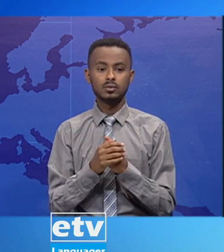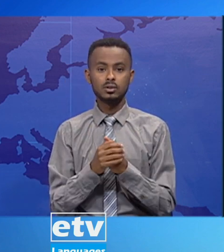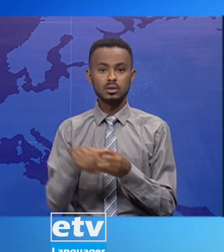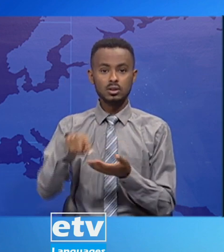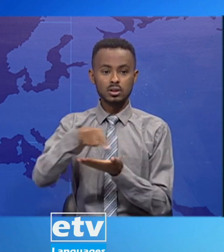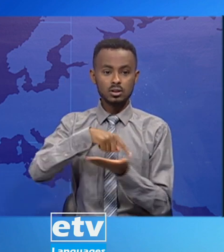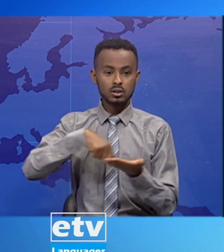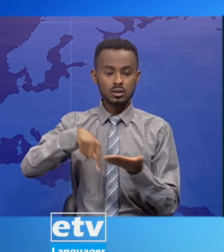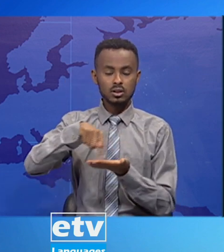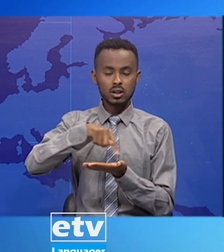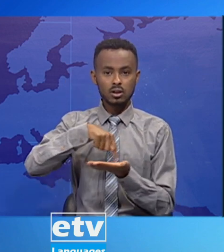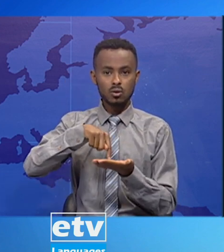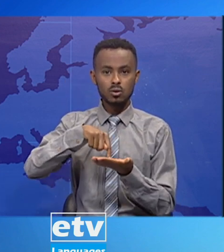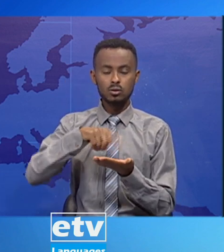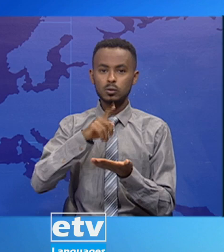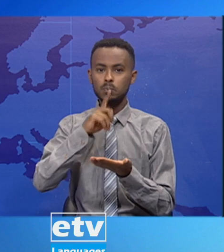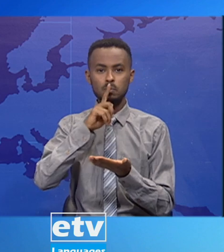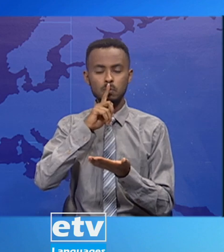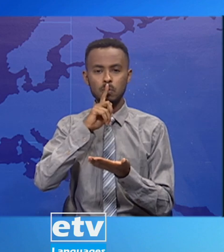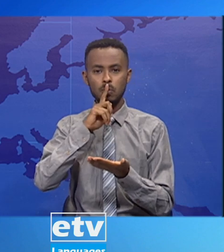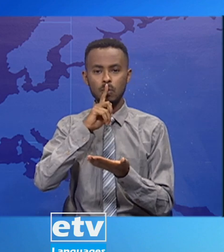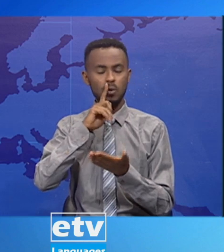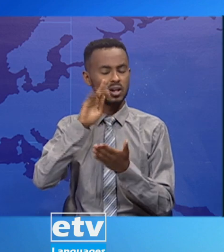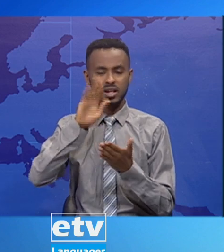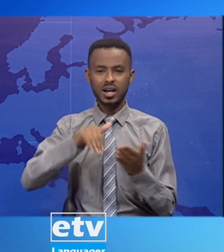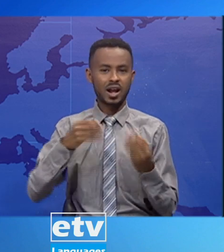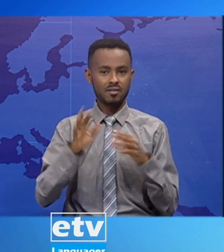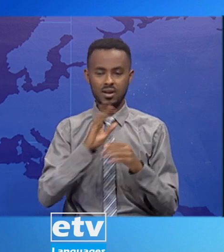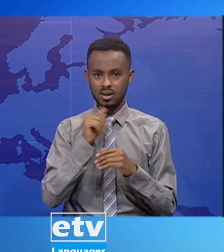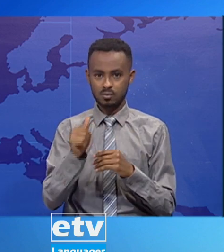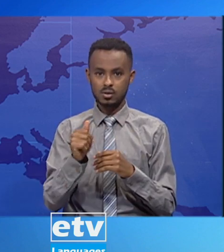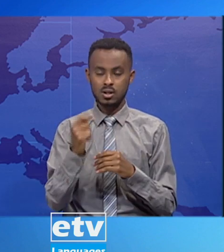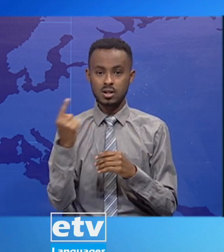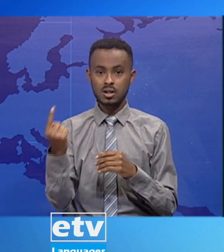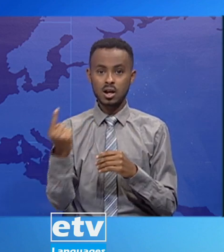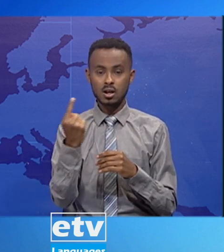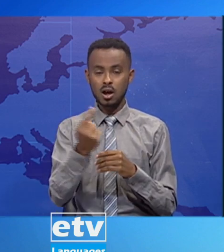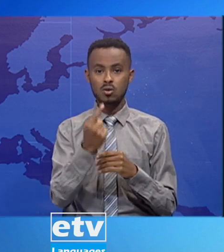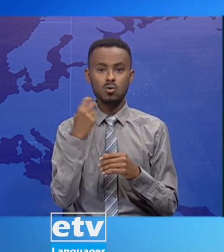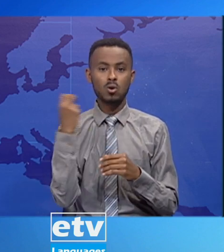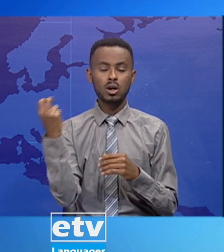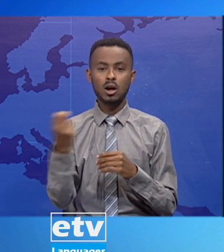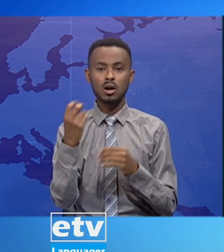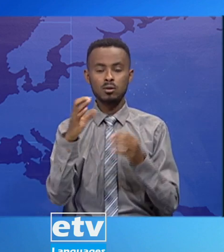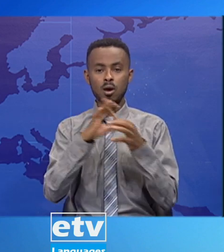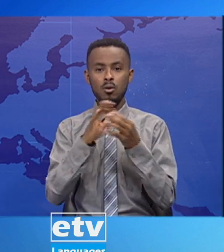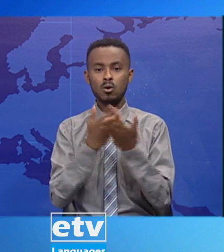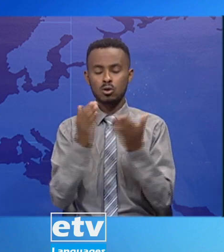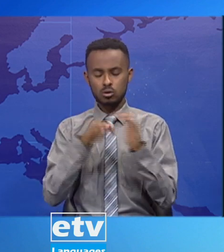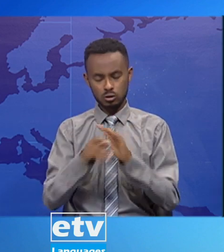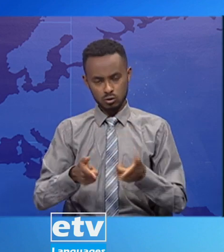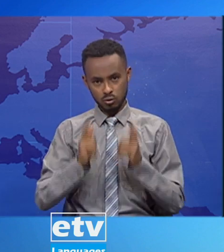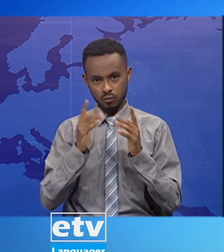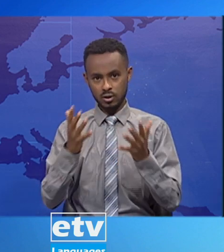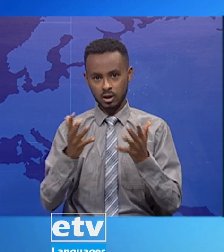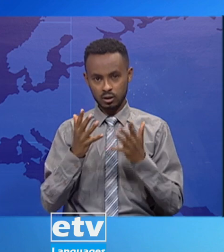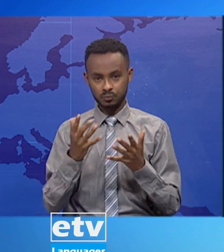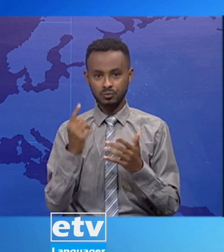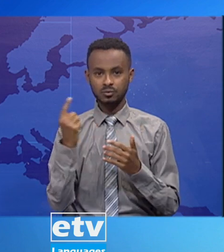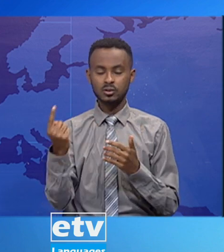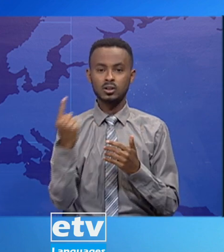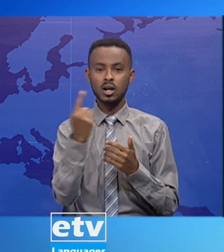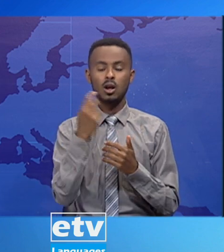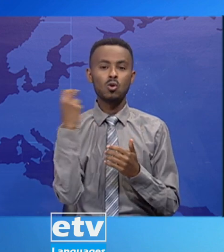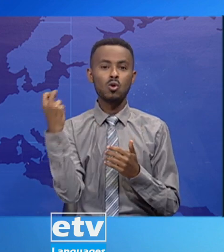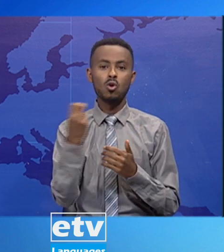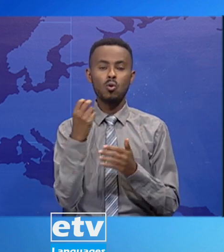ሲዲው ዝም ብሎ እንዲቀራ አንፈልግም እያንዳንዱ ወረዳ ማህበራዊ ጉዳይ ውስጥ እንዲኖር እንፈልጋለን እያንዳንዱ